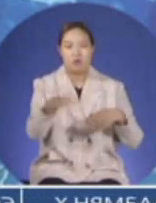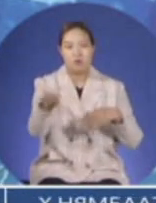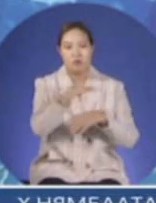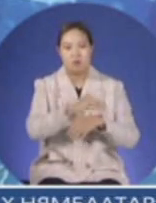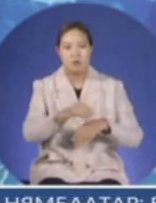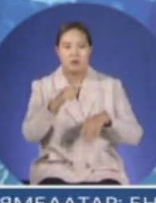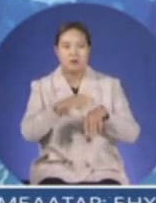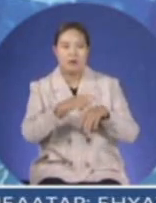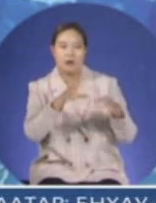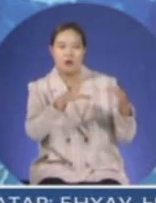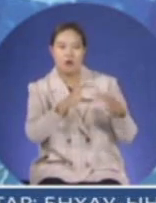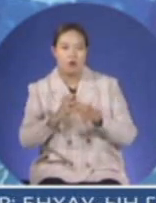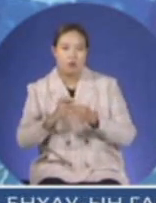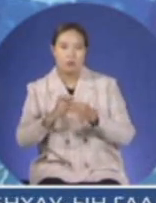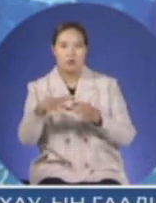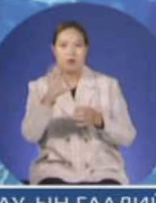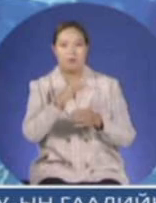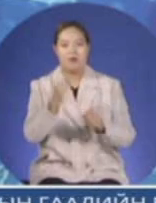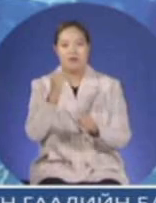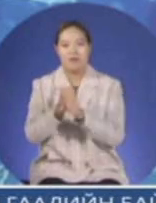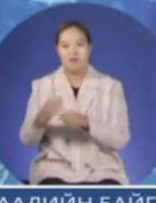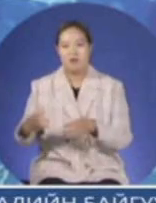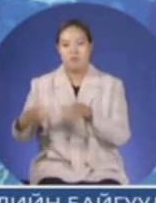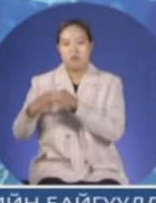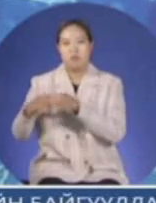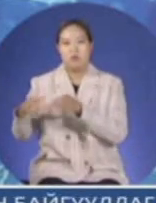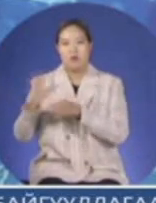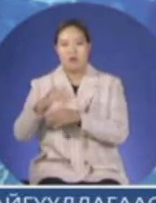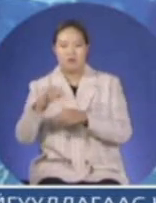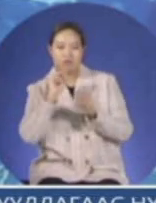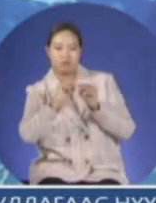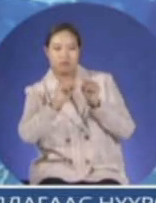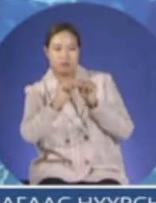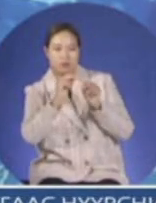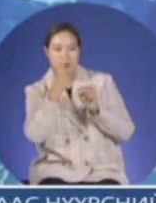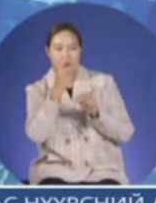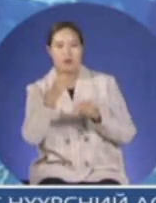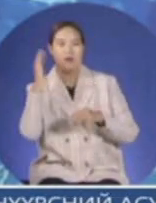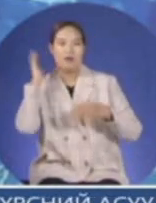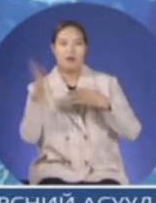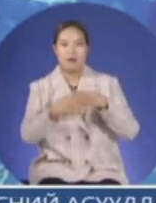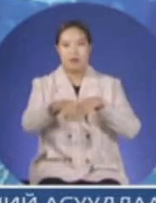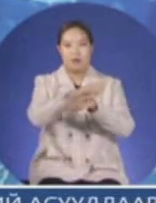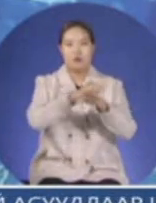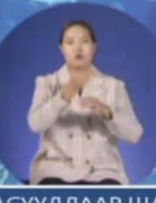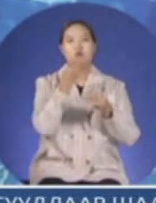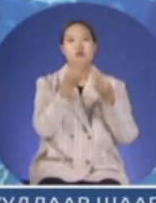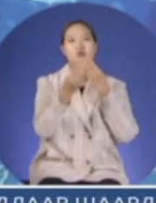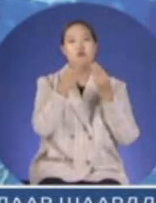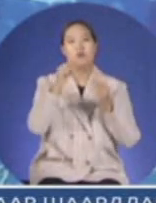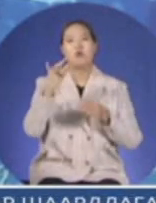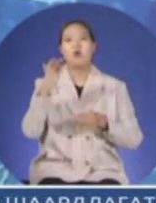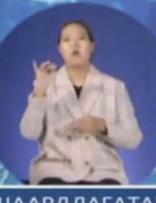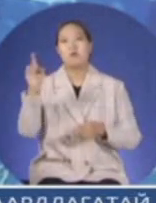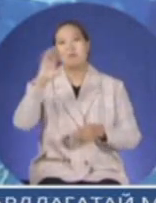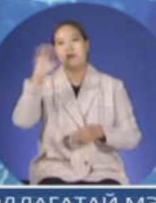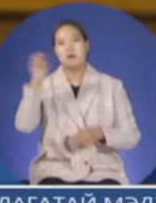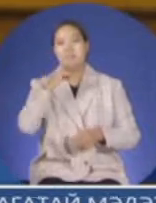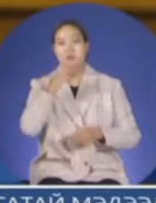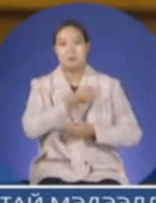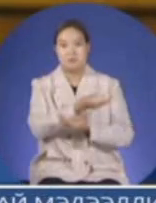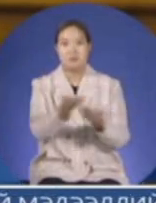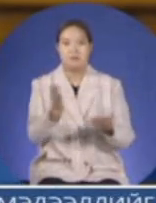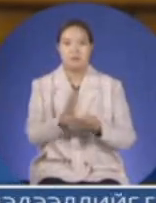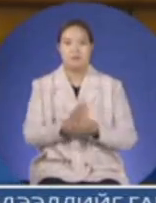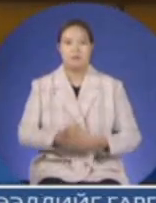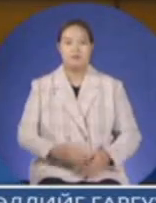хугацаатай уялдуулаад ажлын хэсэг шалгаж байгаа гэж авилгатай тэмцэх газар шүүх прокурорын байгууллагаас мэдээллээ.